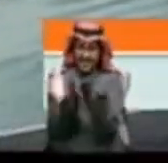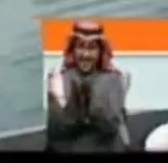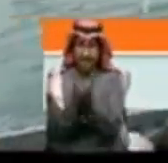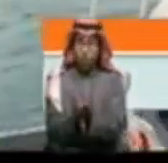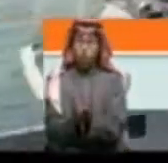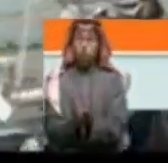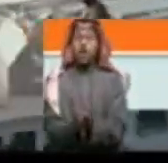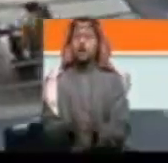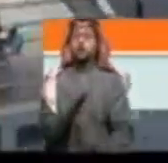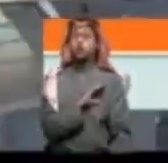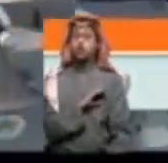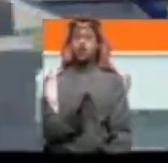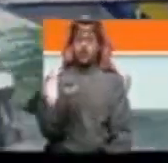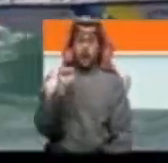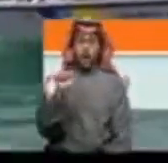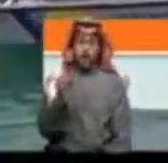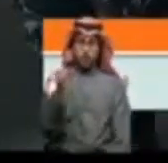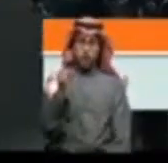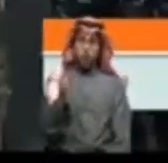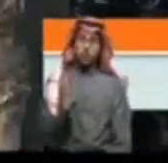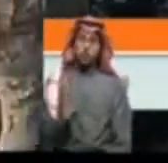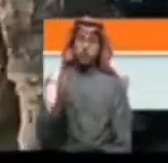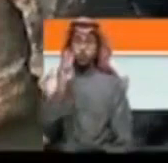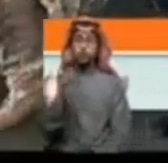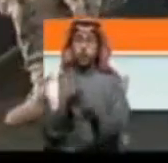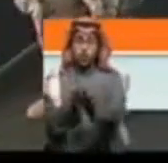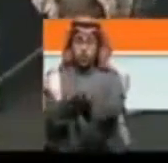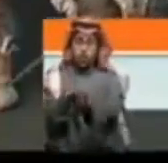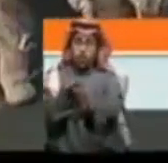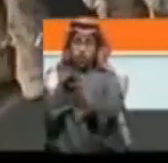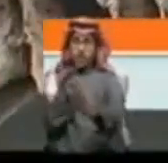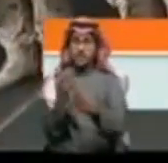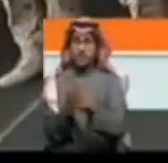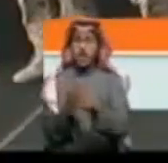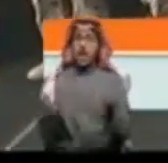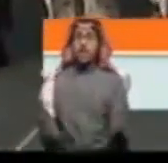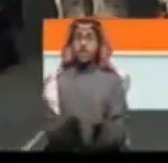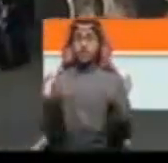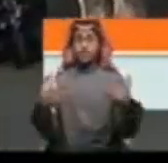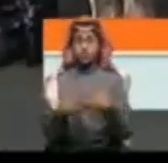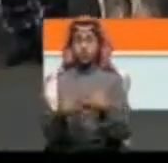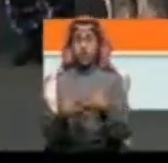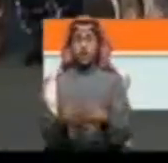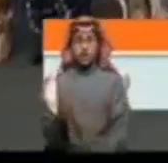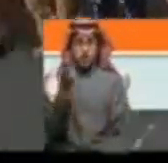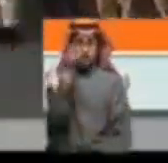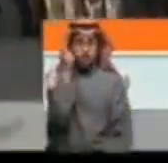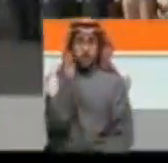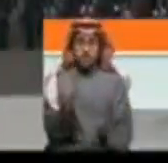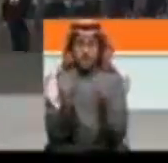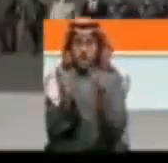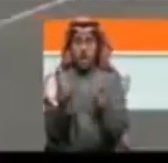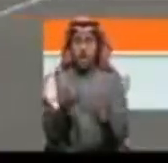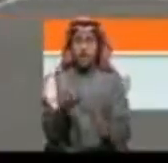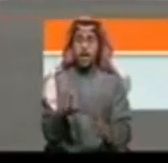والقوات الخاصة وقوات المشاة. يأتي هذا التمرين تعزيزا للعمل البحري المشترك ولتأمين الأمن البحري